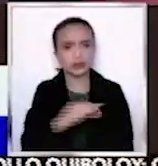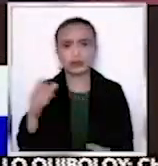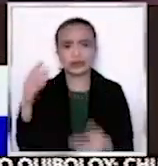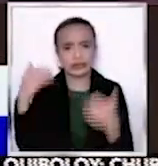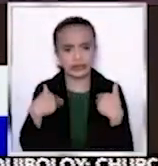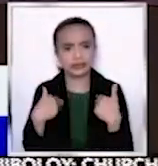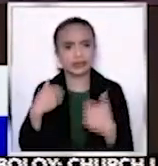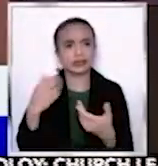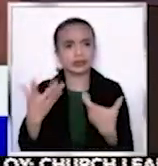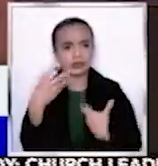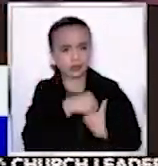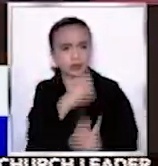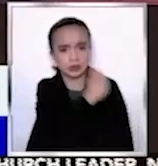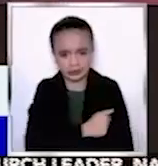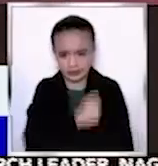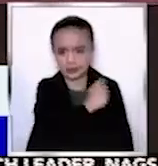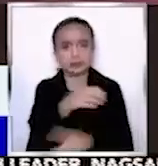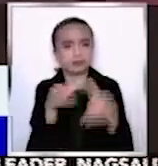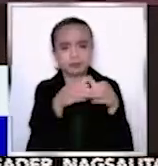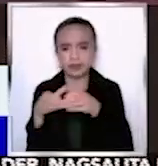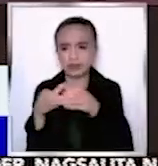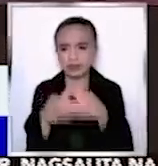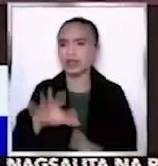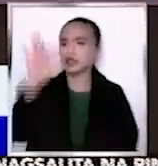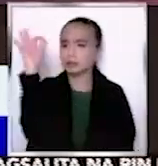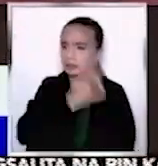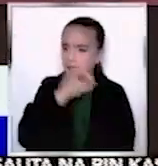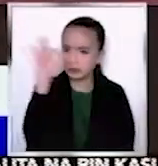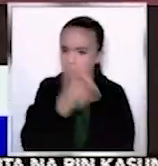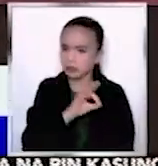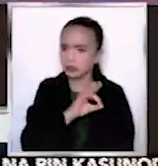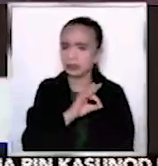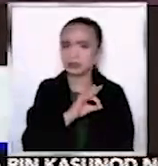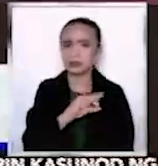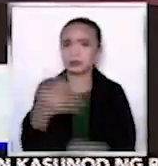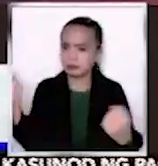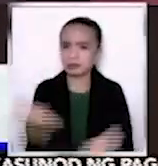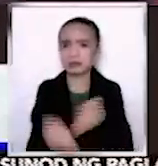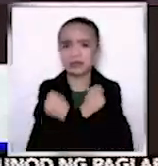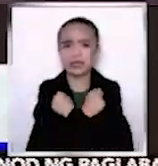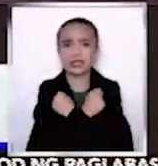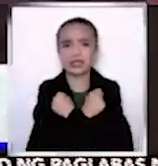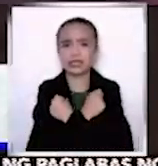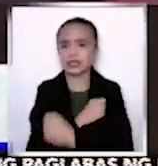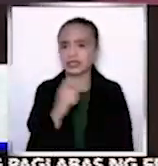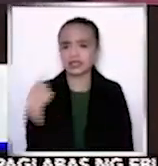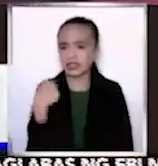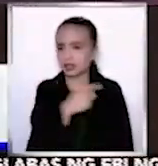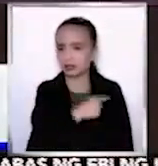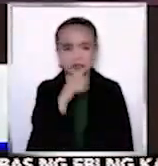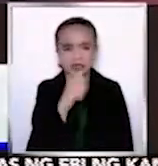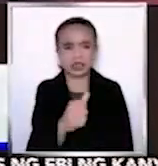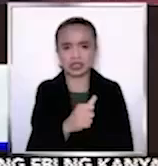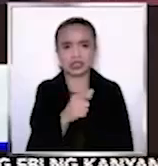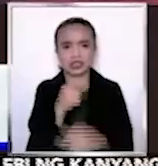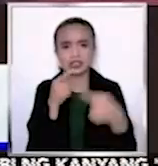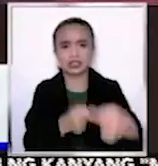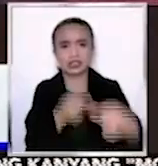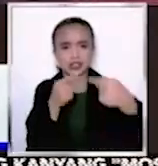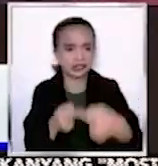ang magkaisa. Ang Pilipino po ay mapagmahal. Hindi tayo pala ayaw-away. Hindi